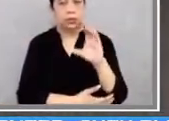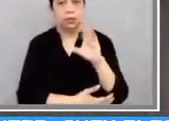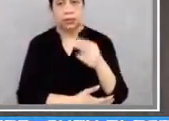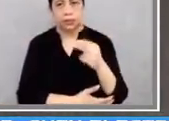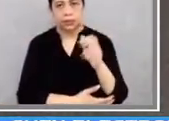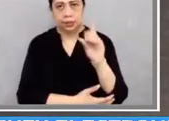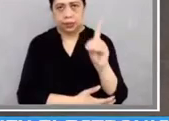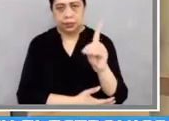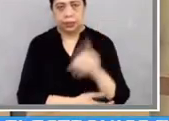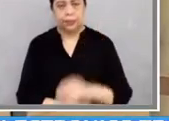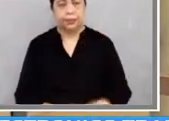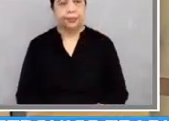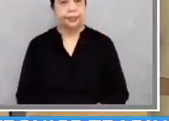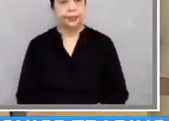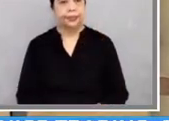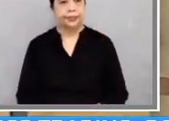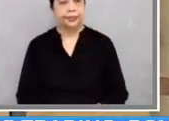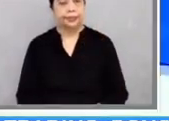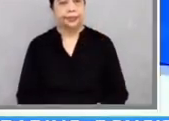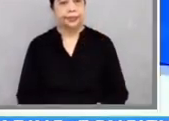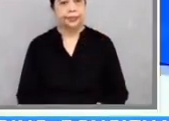Education.